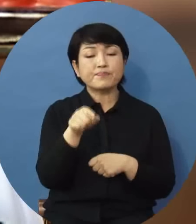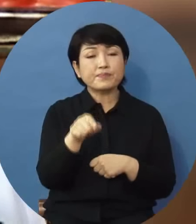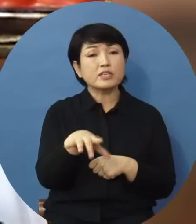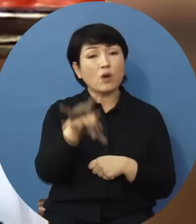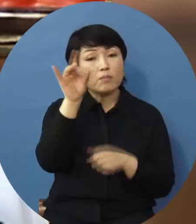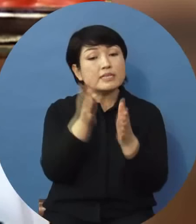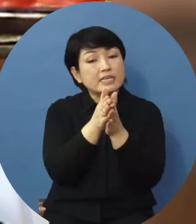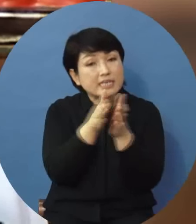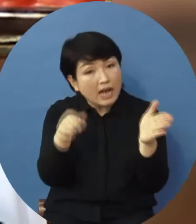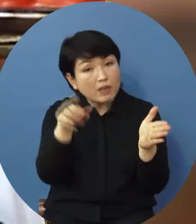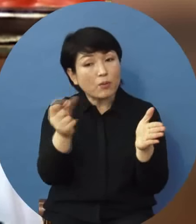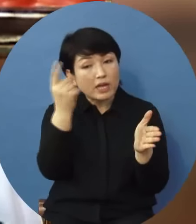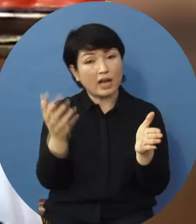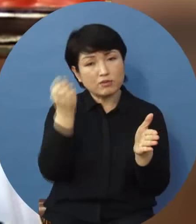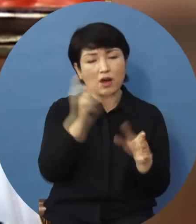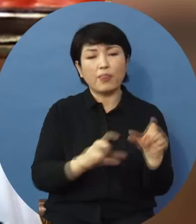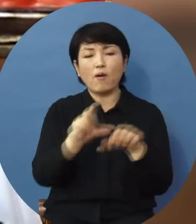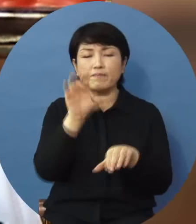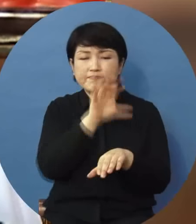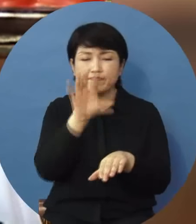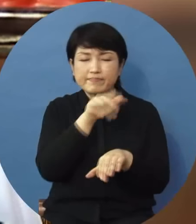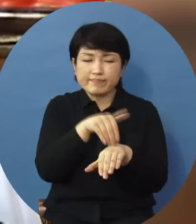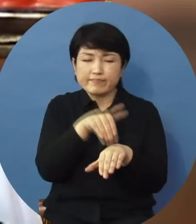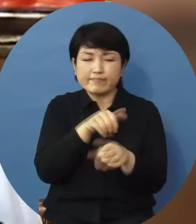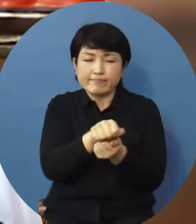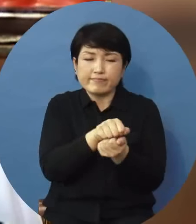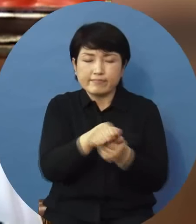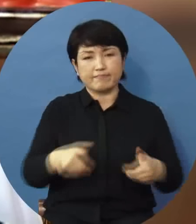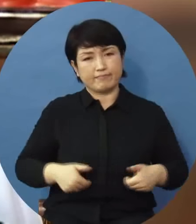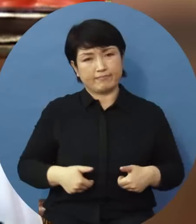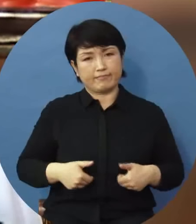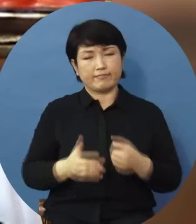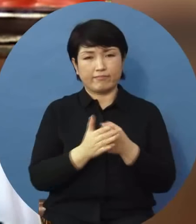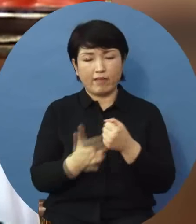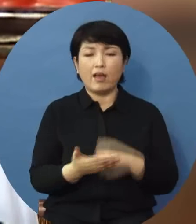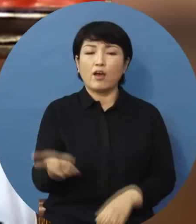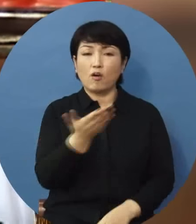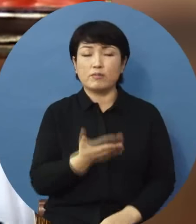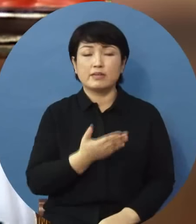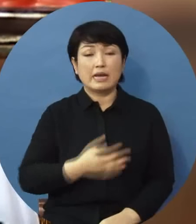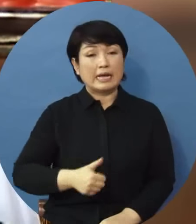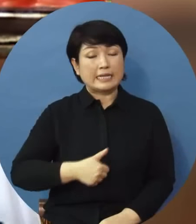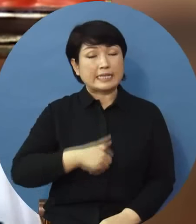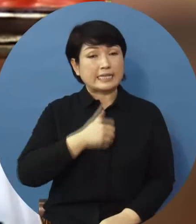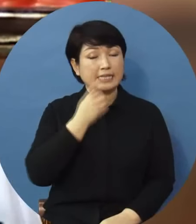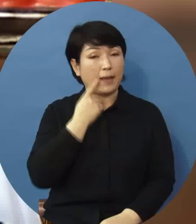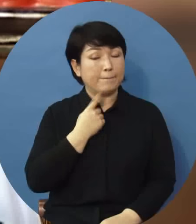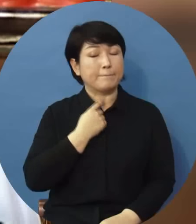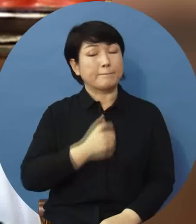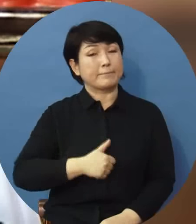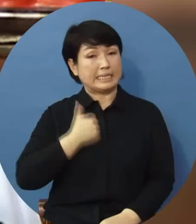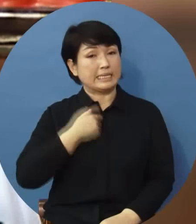거기를 출발점으로 해서 더욱더 닦아가야 한다. 그러니 우리가 탐진치